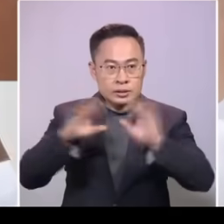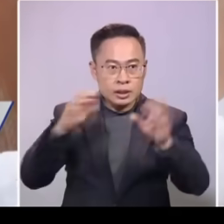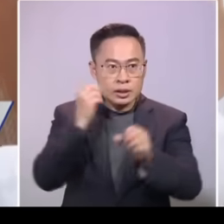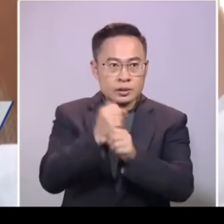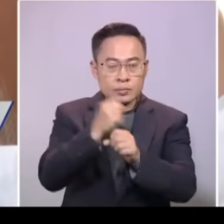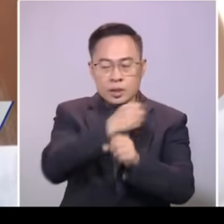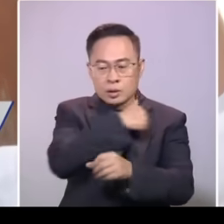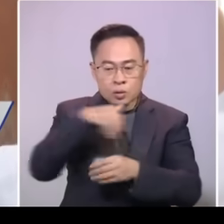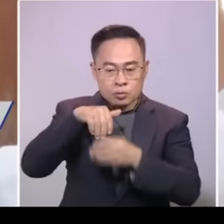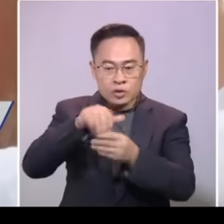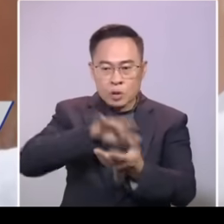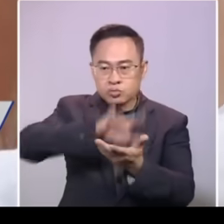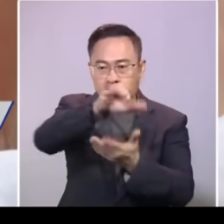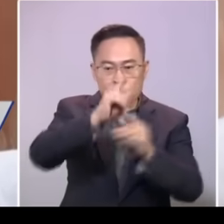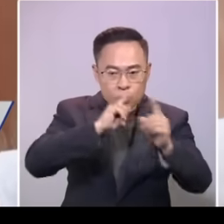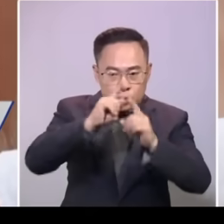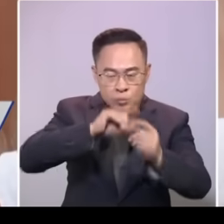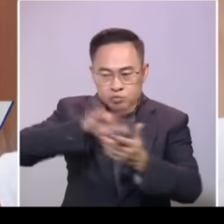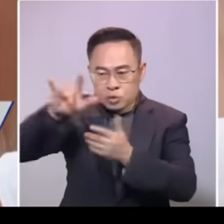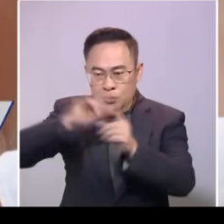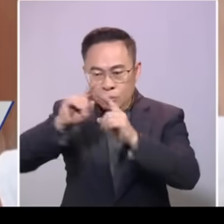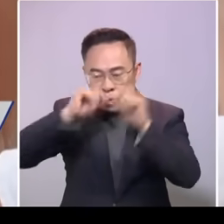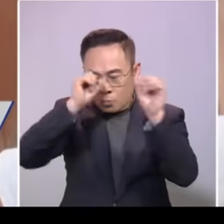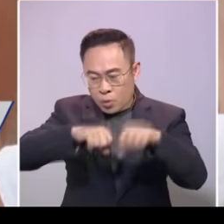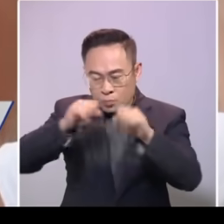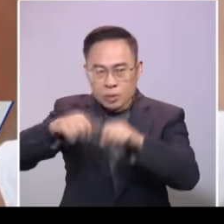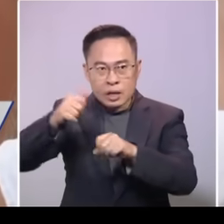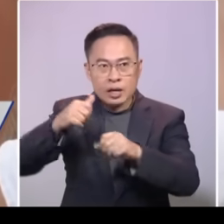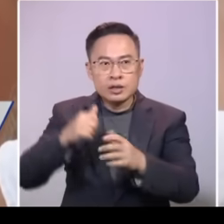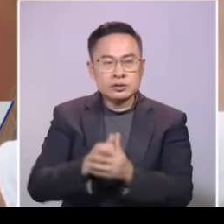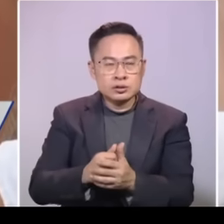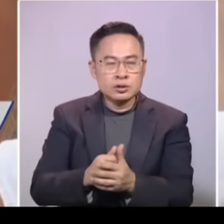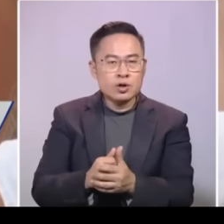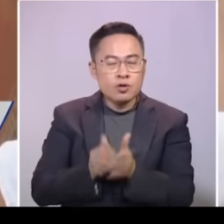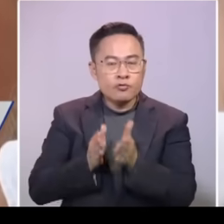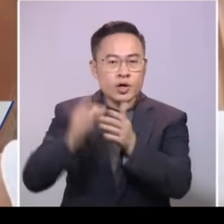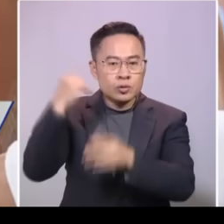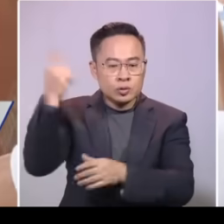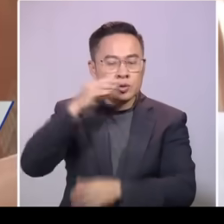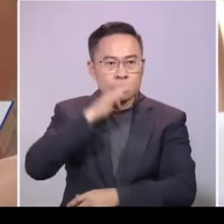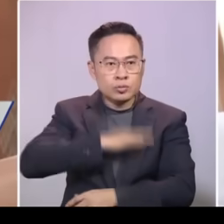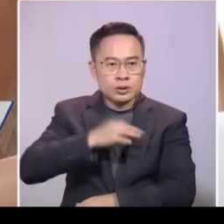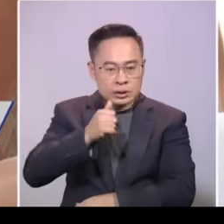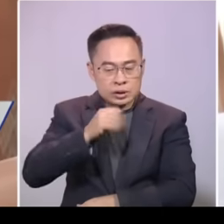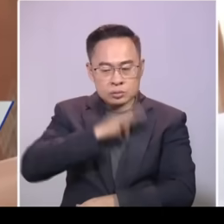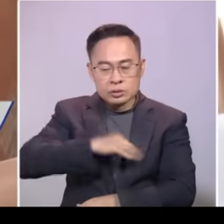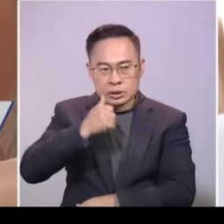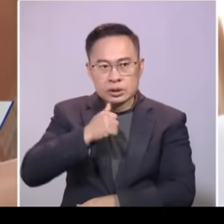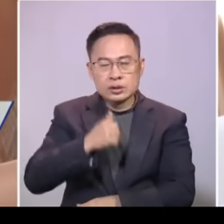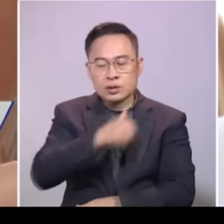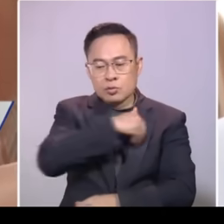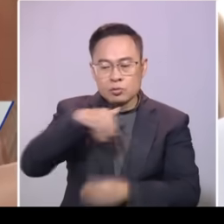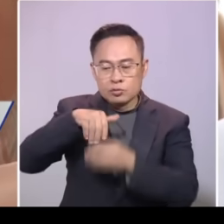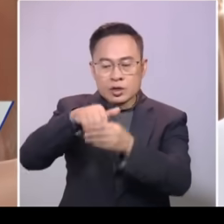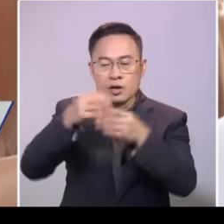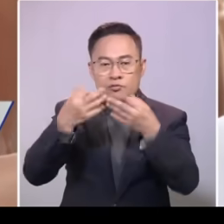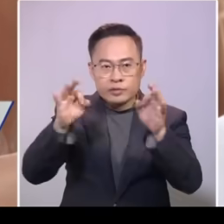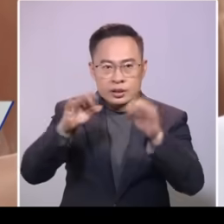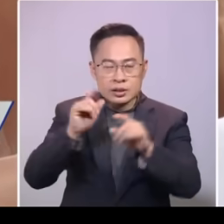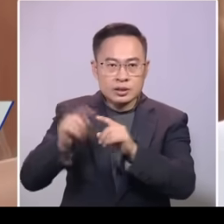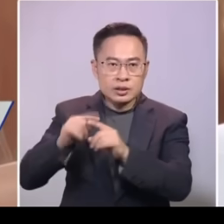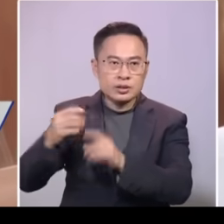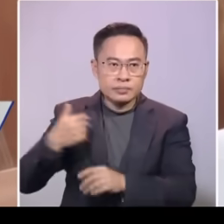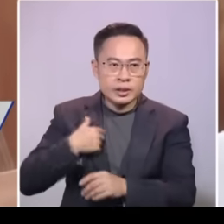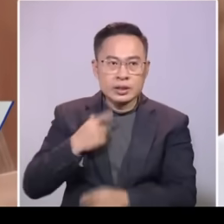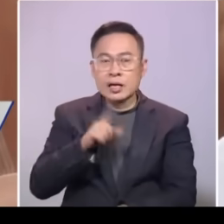ของวีซ่าฟรีที่เป็นผลงานที่ทางฝั่งการท่องเที่ยวเนี่ยเขารู้สึกว่าประทับใจมากอเดี๋ยวต้องดูแหละฮะ